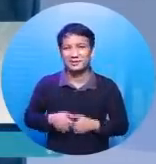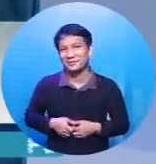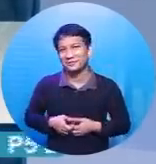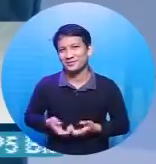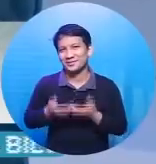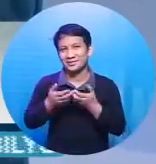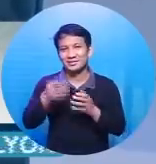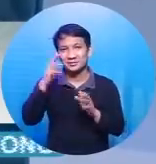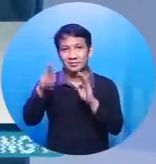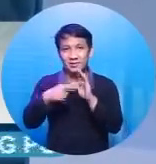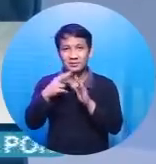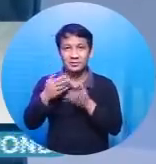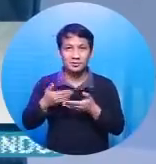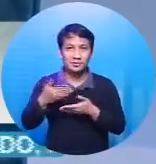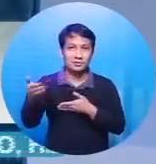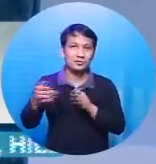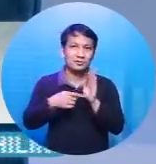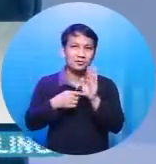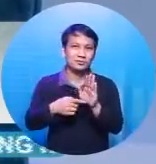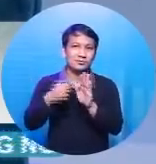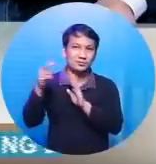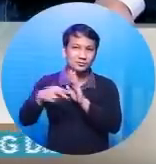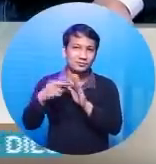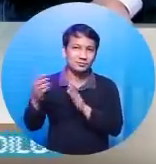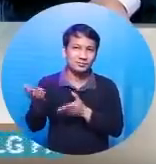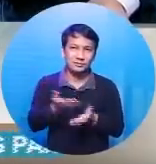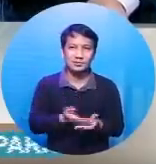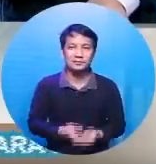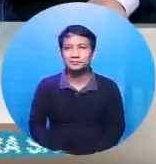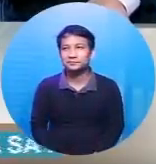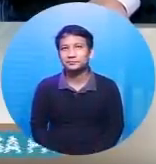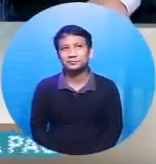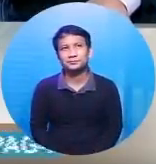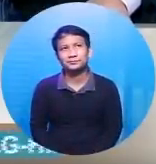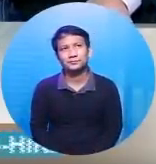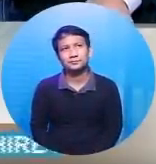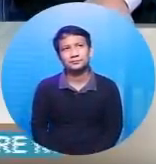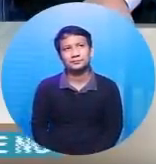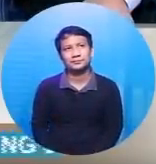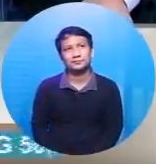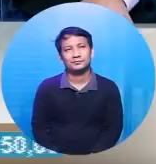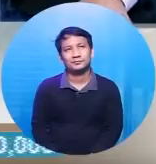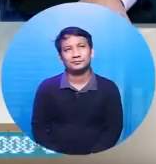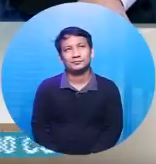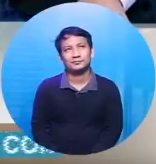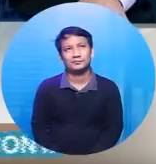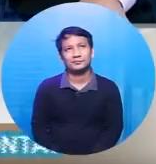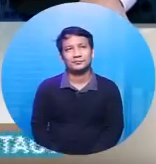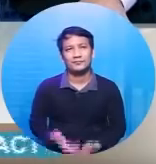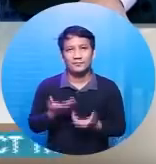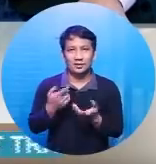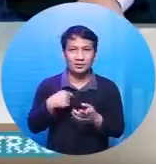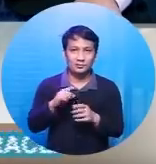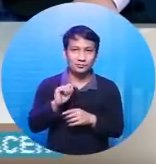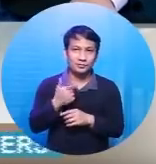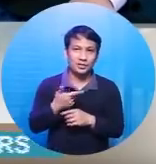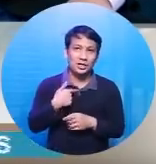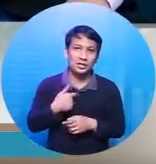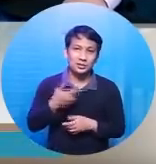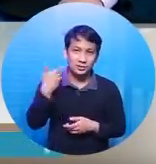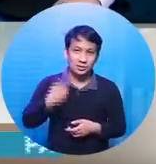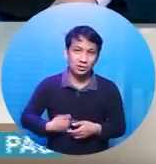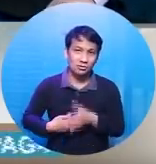Salamat po. Pakita natin yung video. Salamat, ma'am. Video. Ako po si Rosella Bele, taga Pagum City. Isa po akong